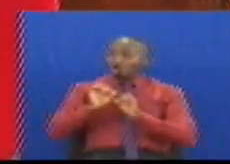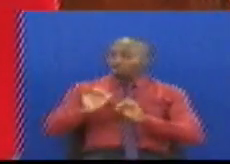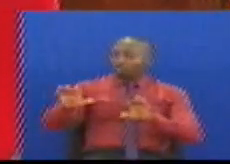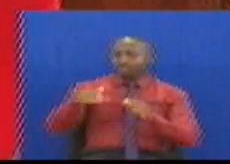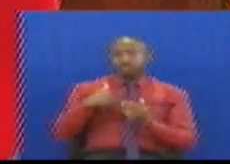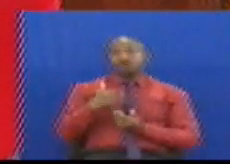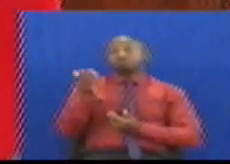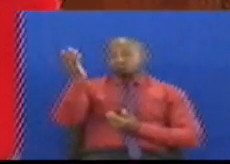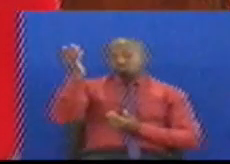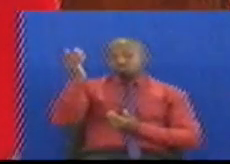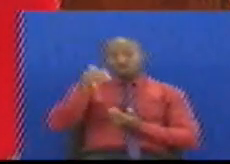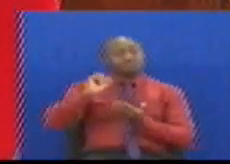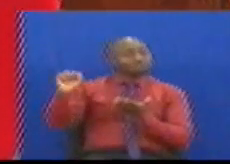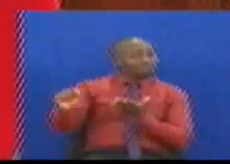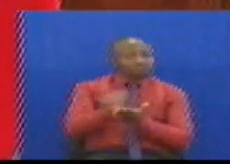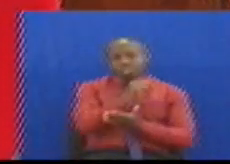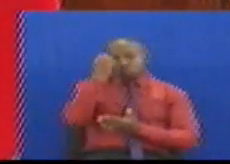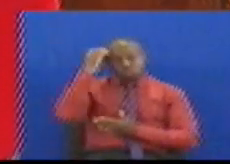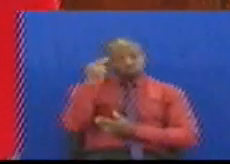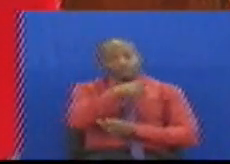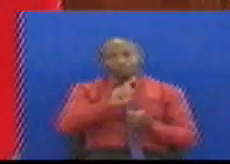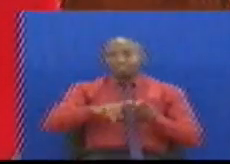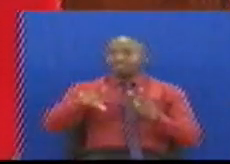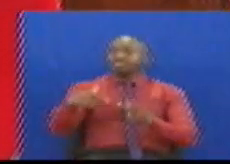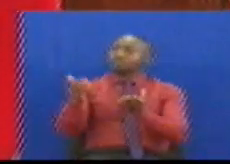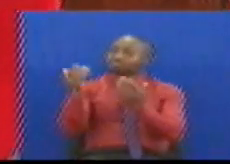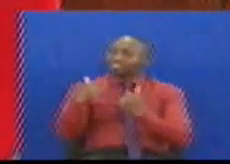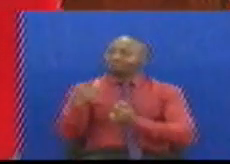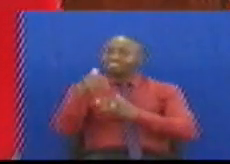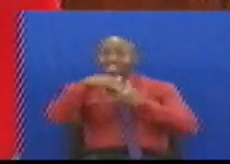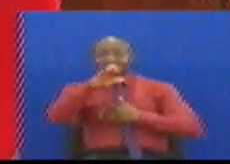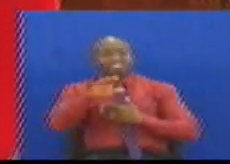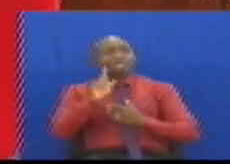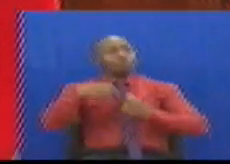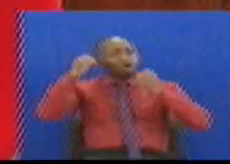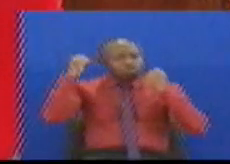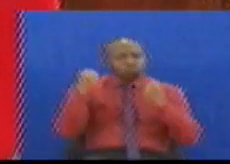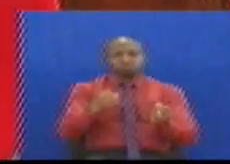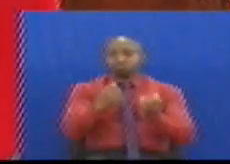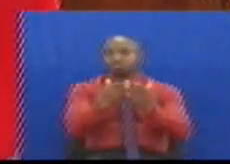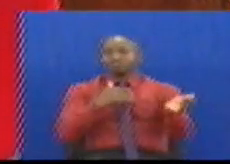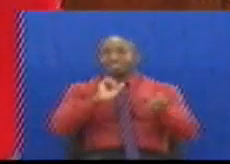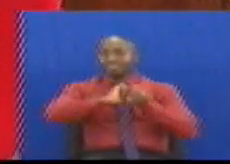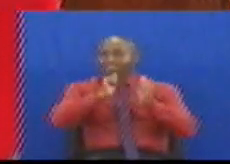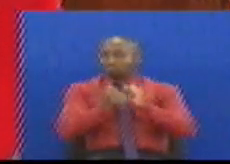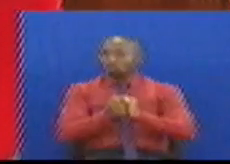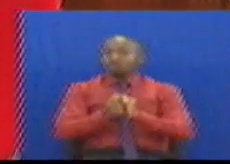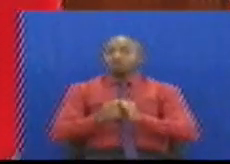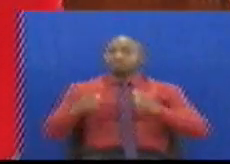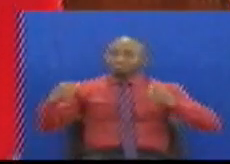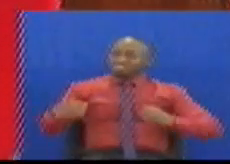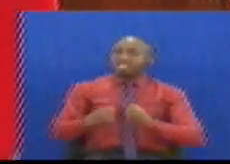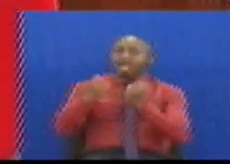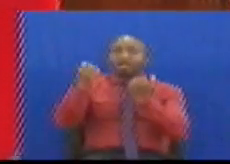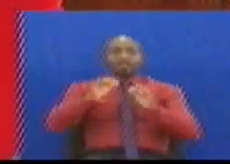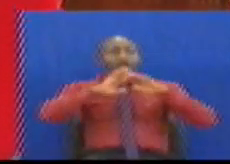Mwenyezi Mungu atuepushie mbali. Lakini inawezekana fedha za nje zikawa zina shida kwa sababu ya hili tatizo limeikumba dunia mzima.